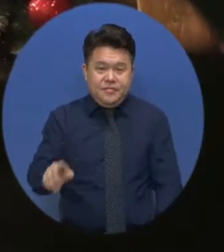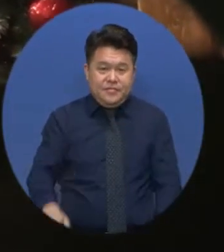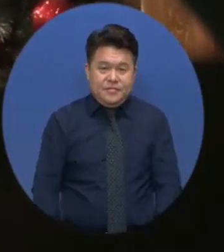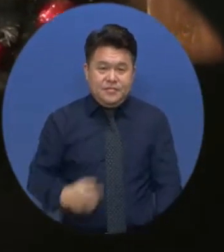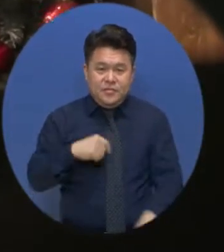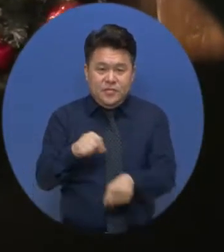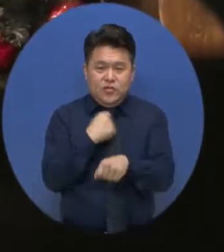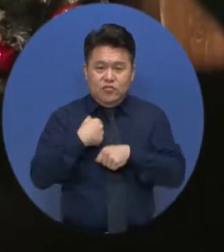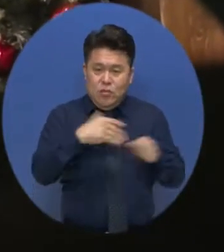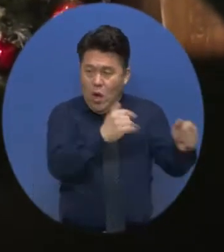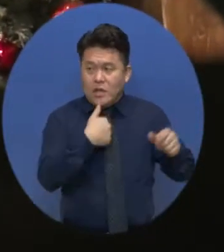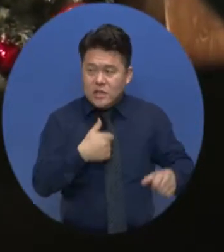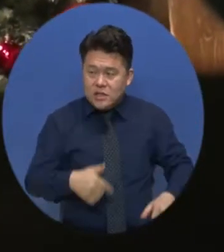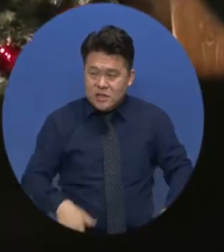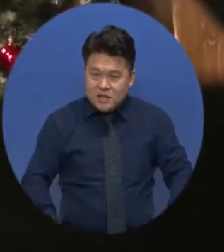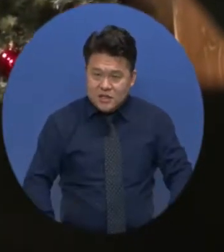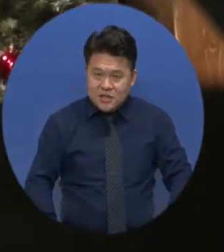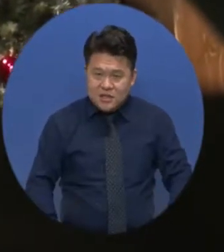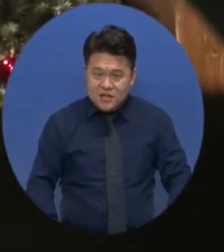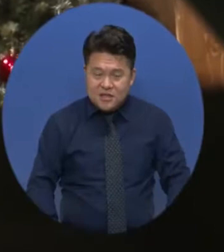날 특수부대에 보내주던가.